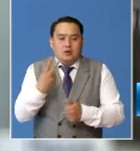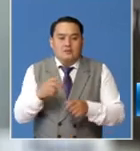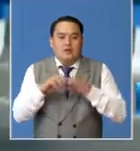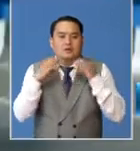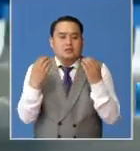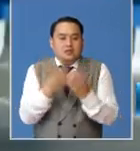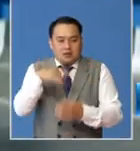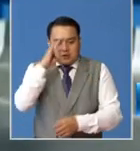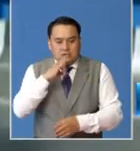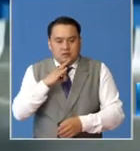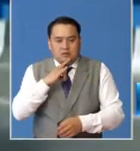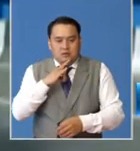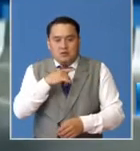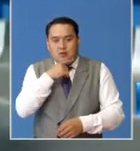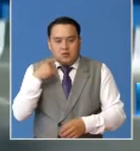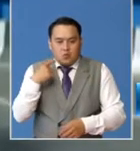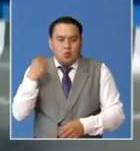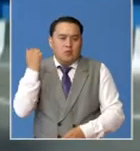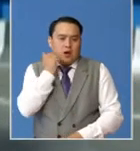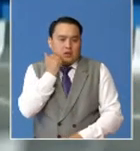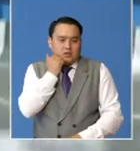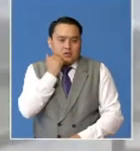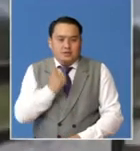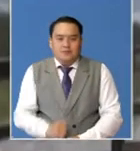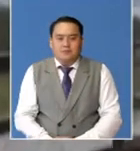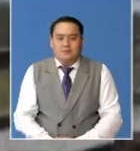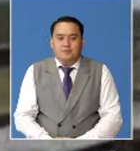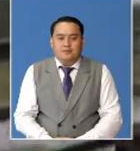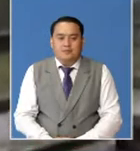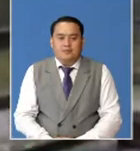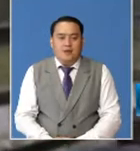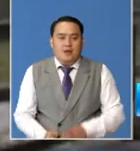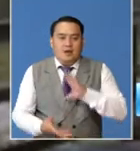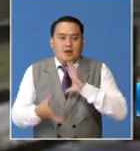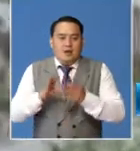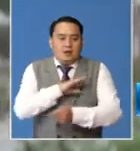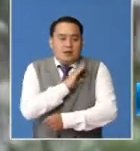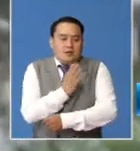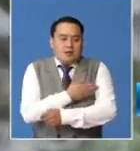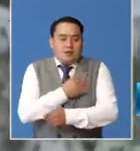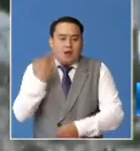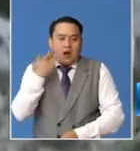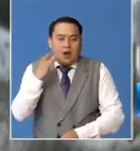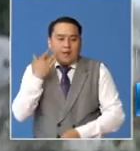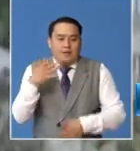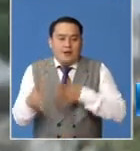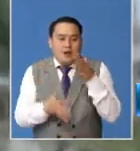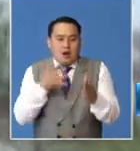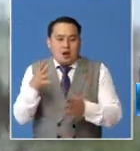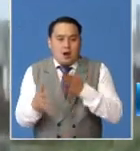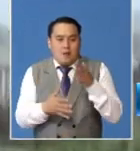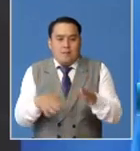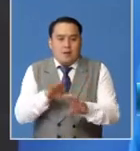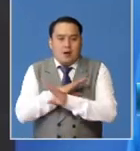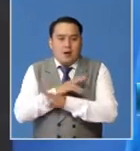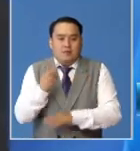стадионах по всей стране, включая Москву, Санкт-Петербург и Сочи. В результате урагана Альберта в американском штате Северная Каролина